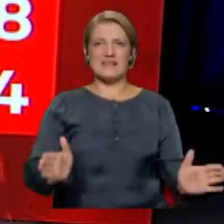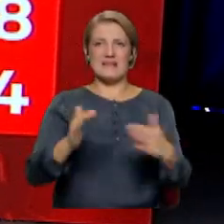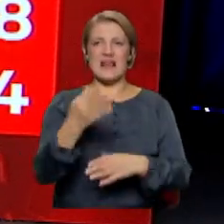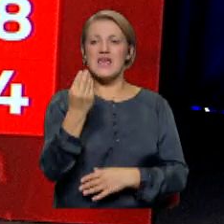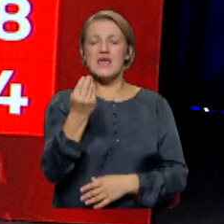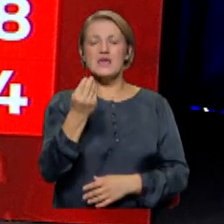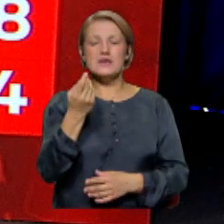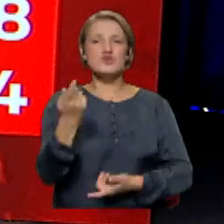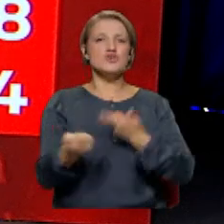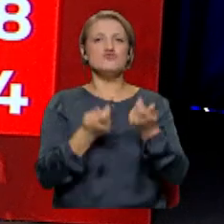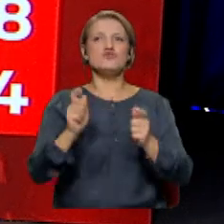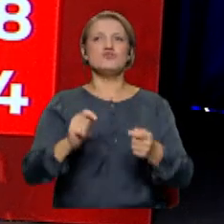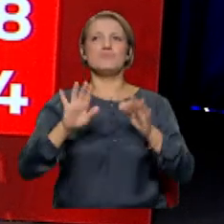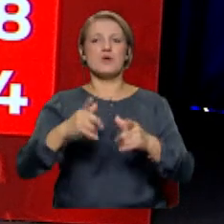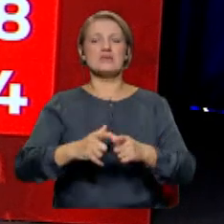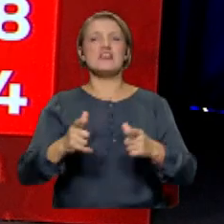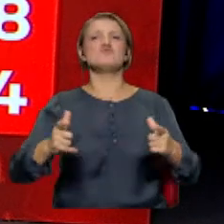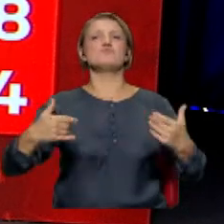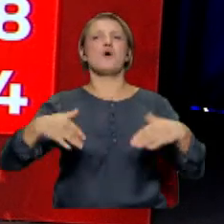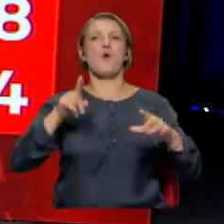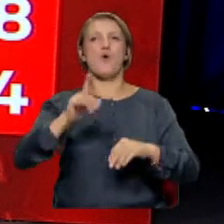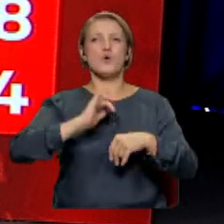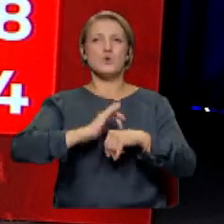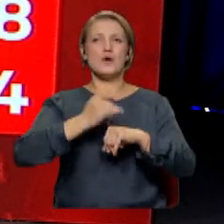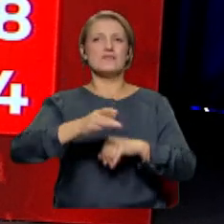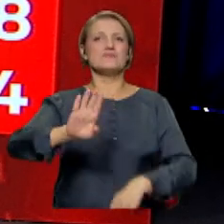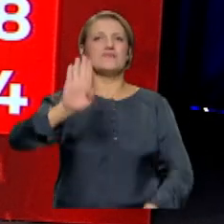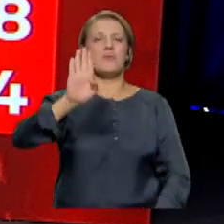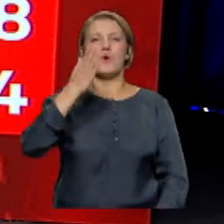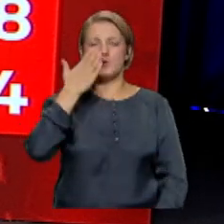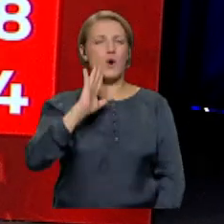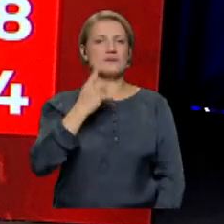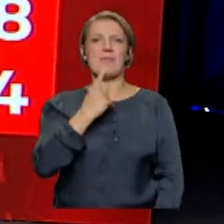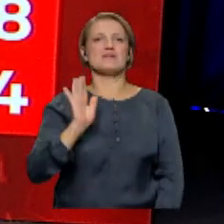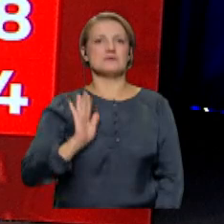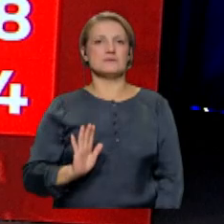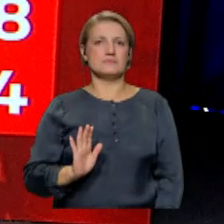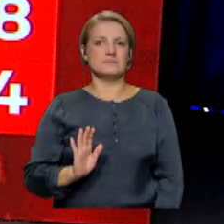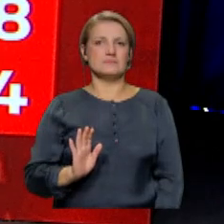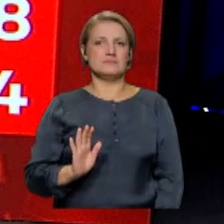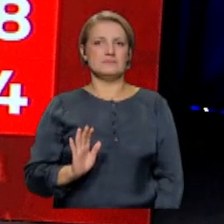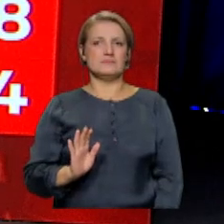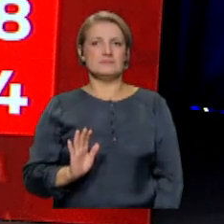iyi işlemiyorsa, gelişmiyorsa o ülkede demokrasi yok demektir.